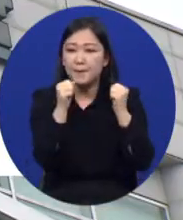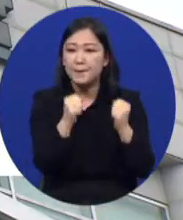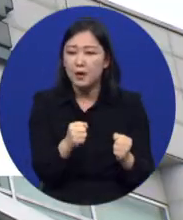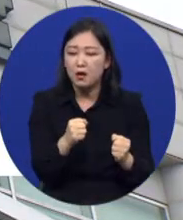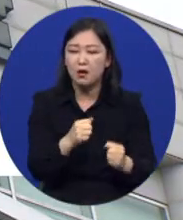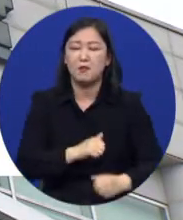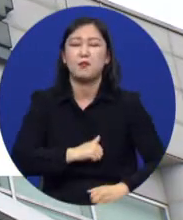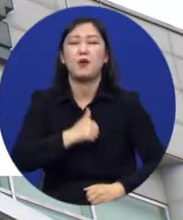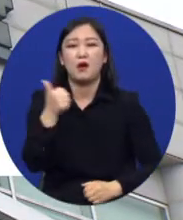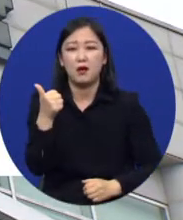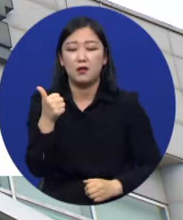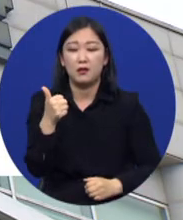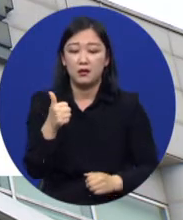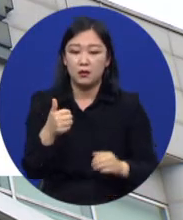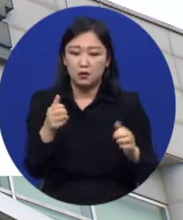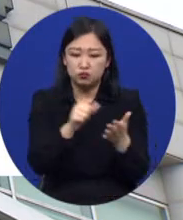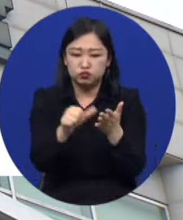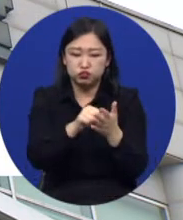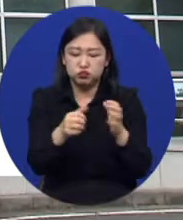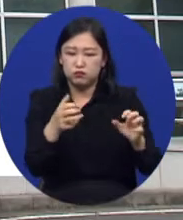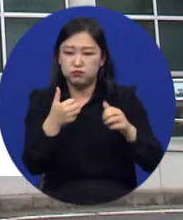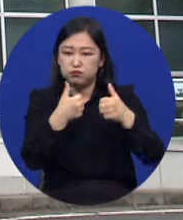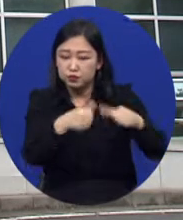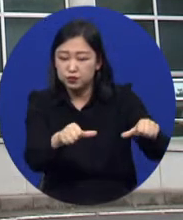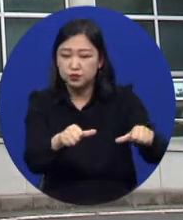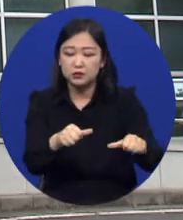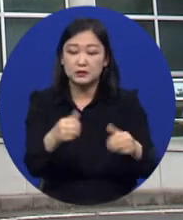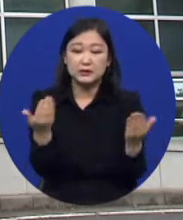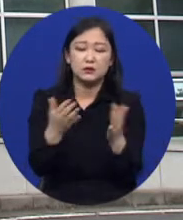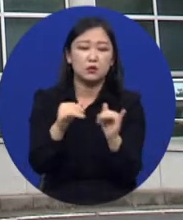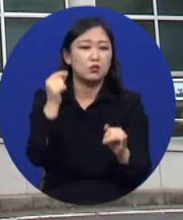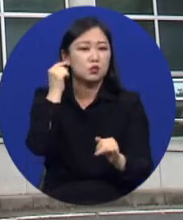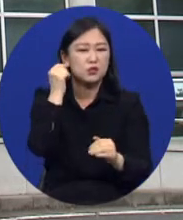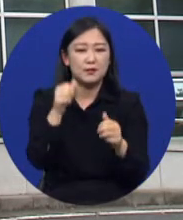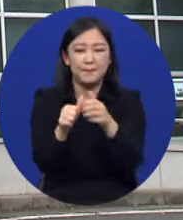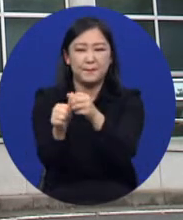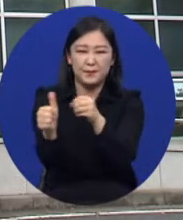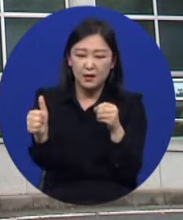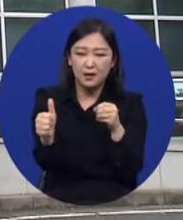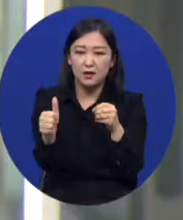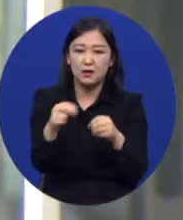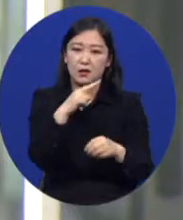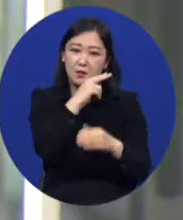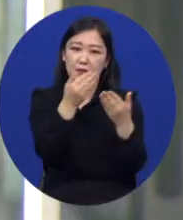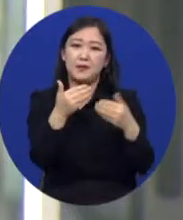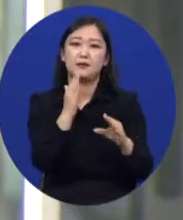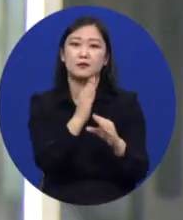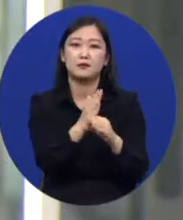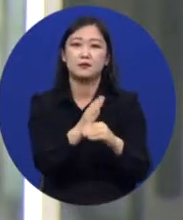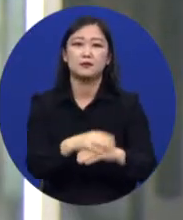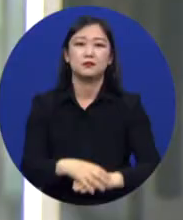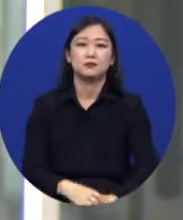화가 나 집기를 부수고 직원의 귀를 물어 뜯은 혐의를 받고 있습니다